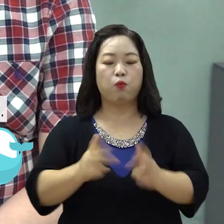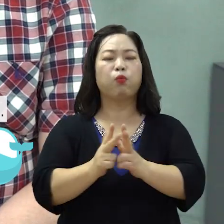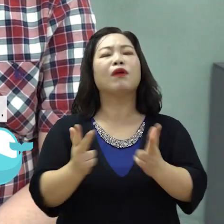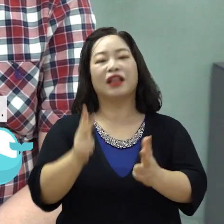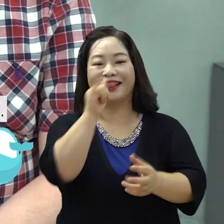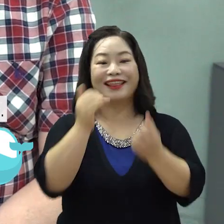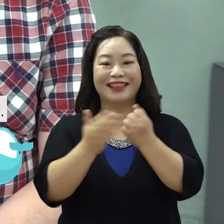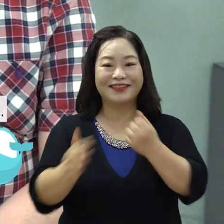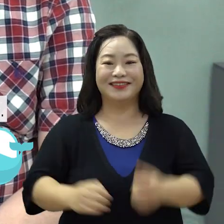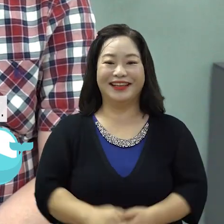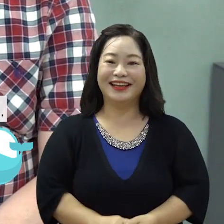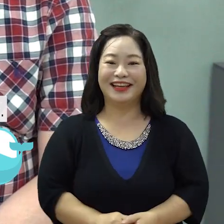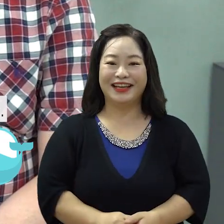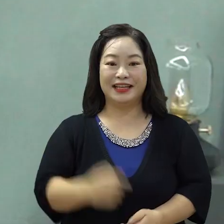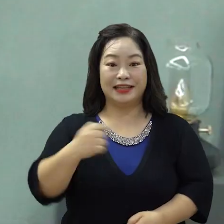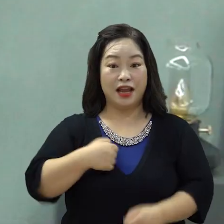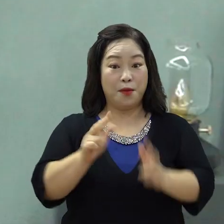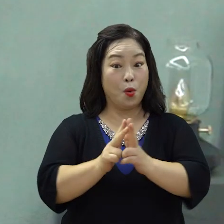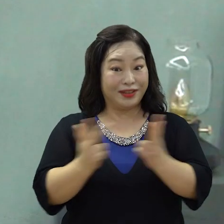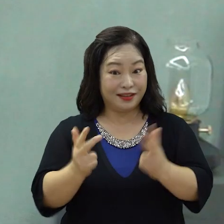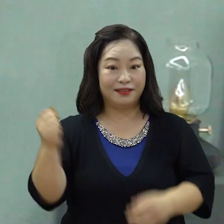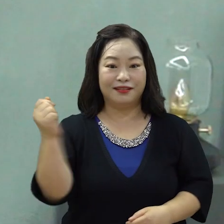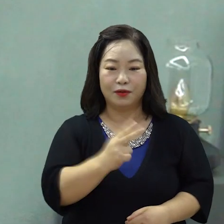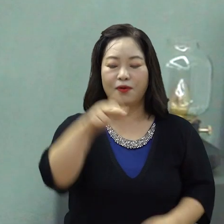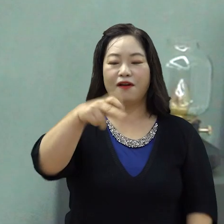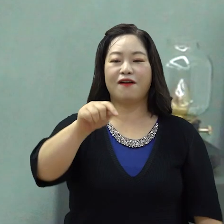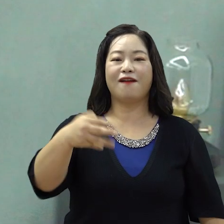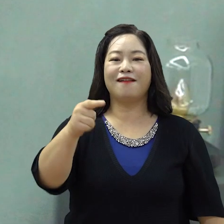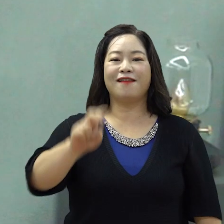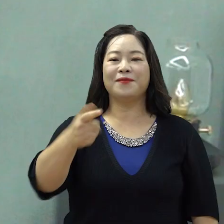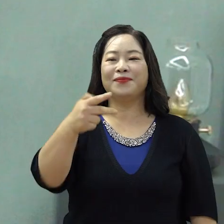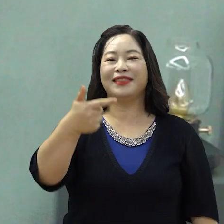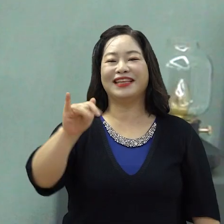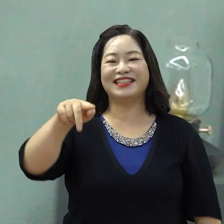자폐 당사자로서 직접 얘기를 해야 할 것 같은데